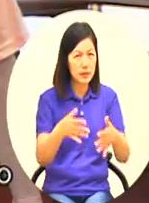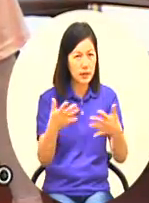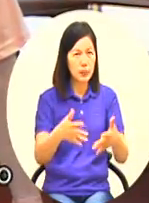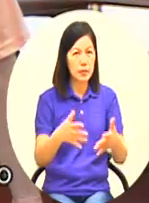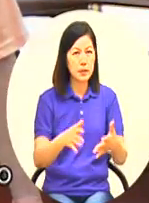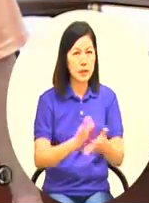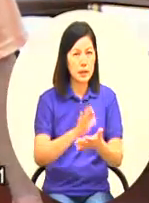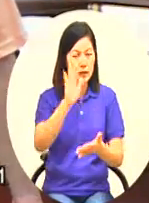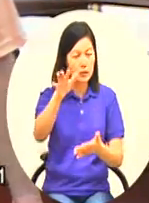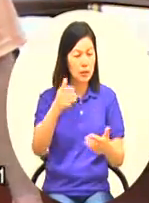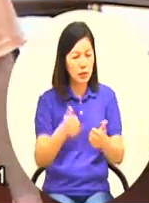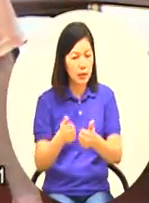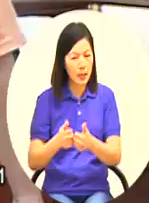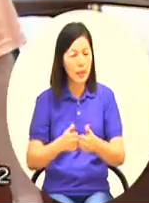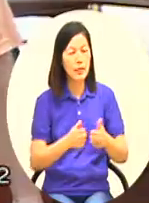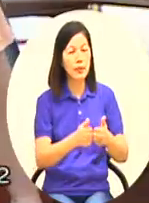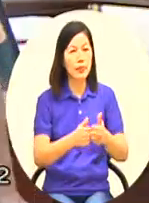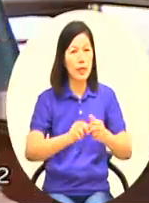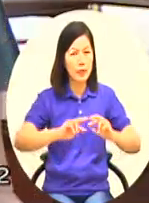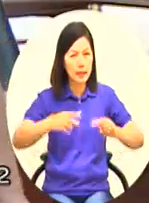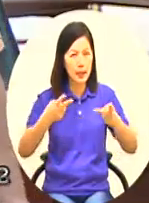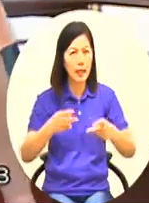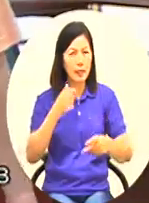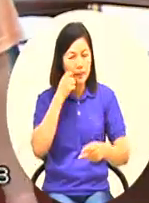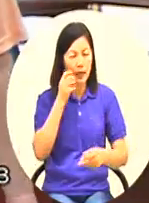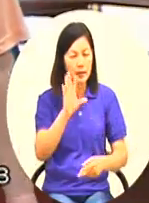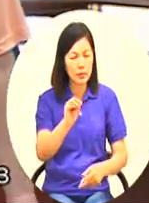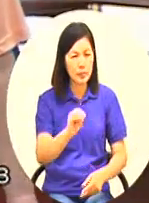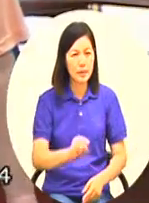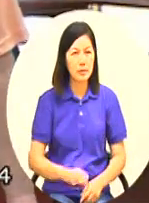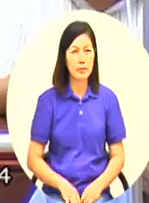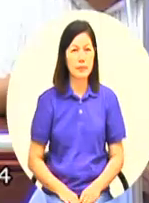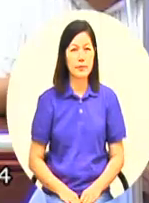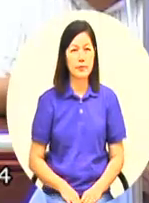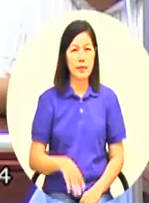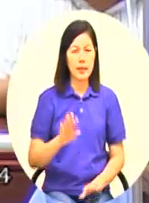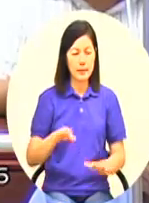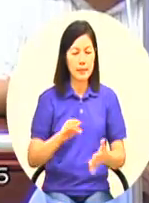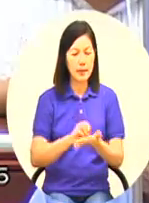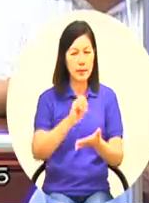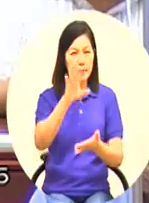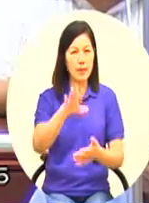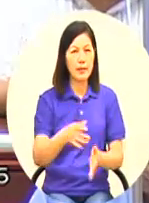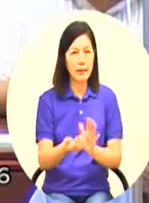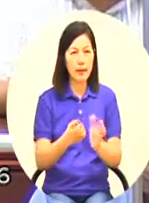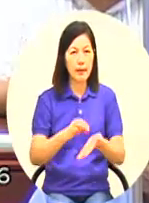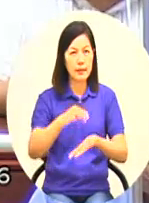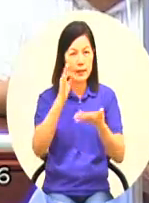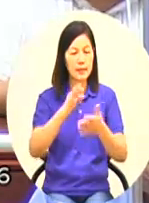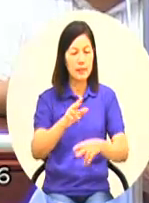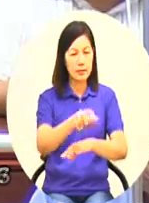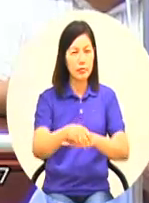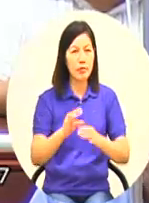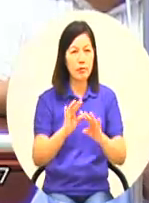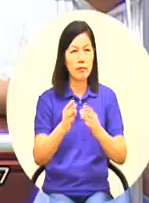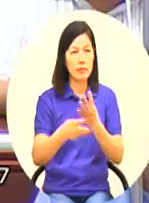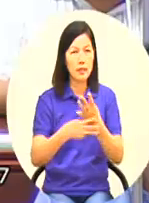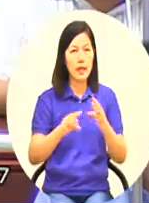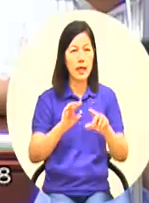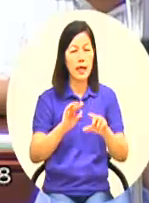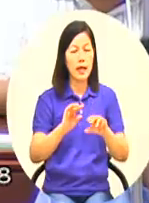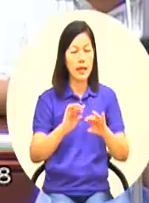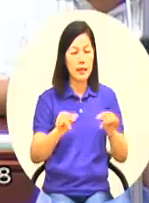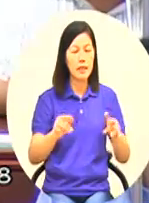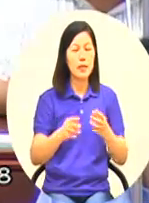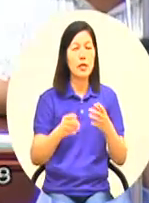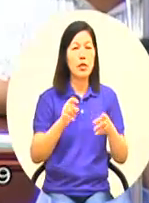会，咱提出修改一下，有困难无？ 甲议员报告吼，你拄则讲的农业地甲工业地吼，这